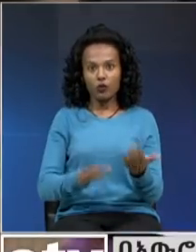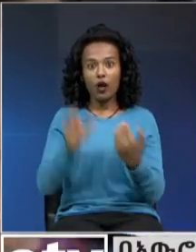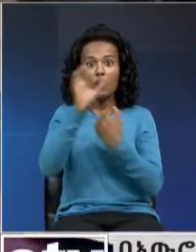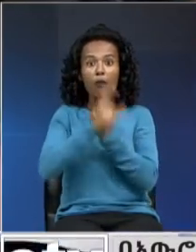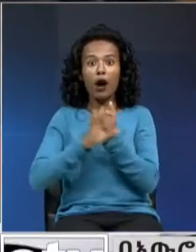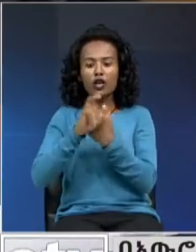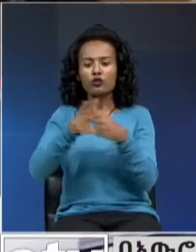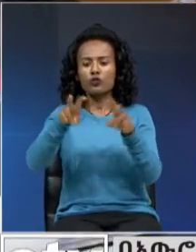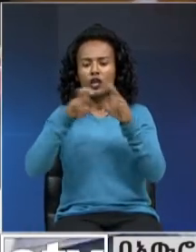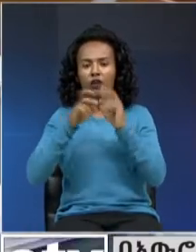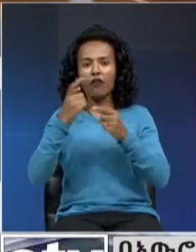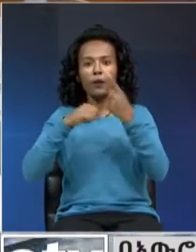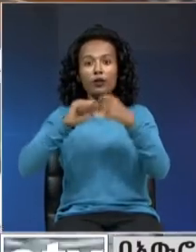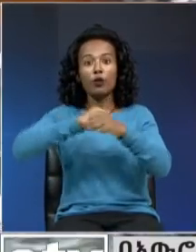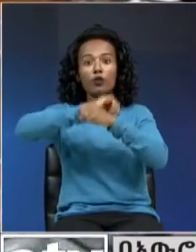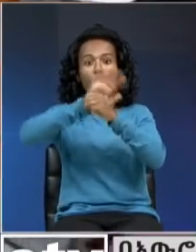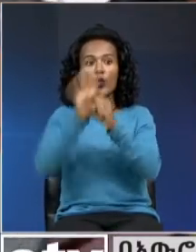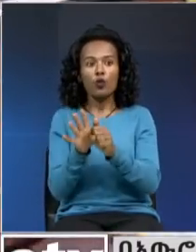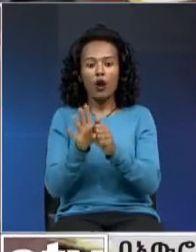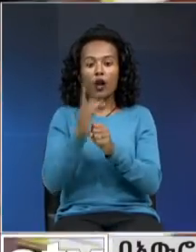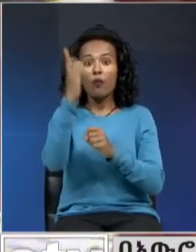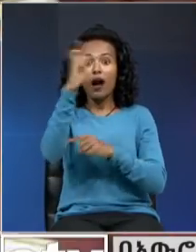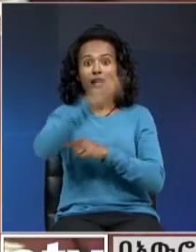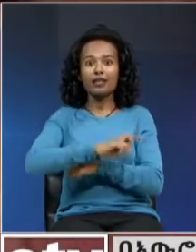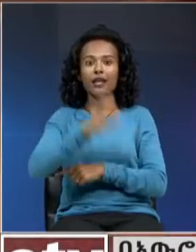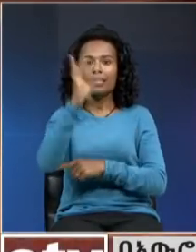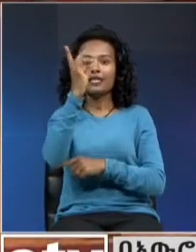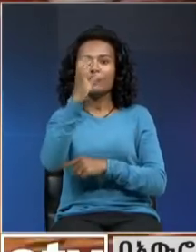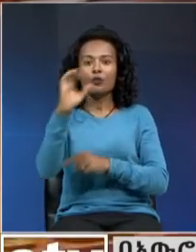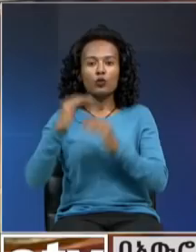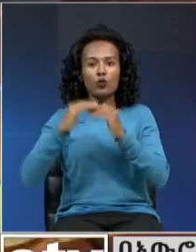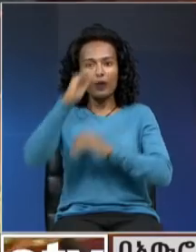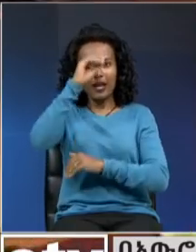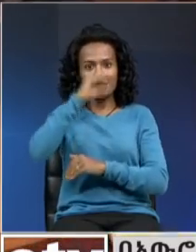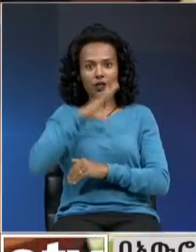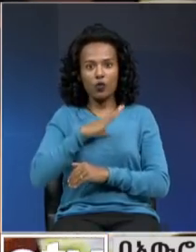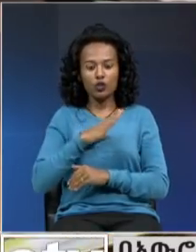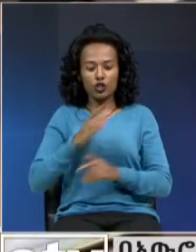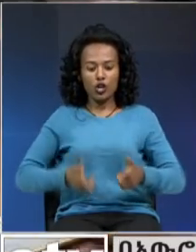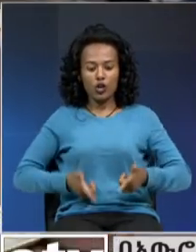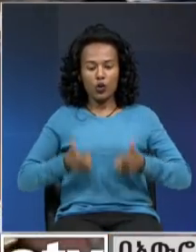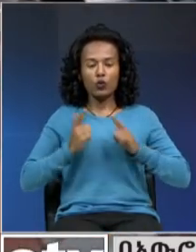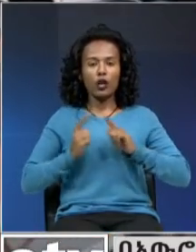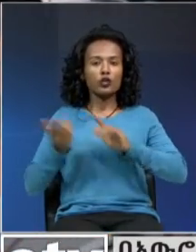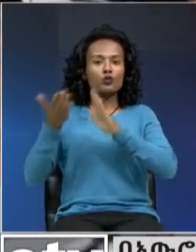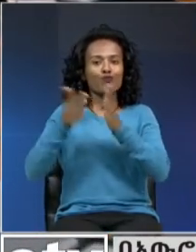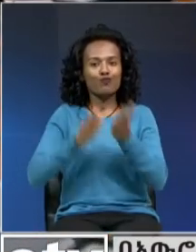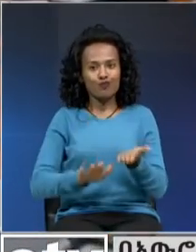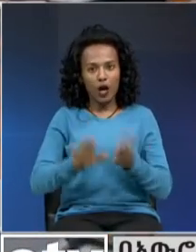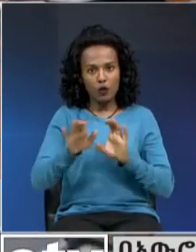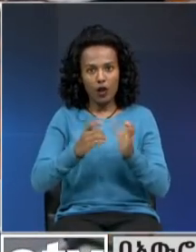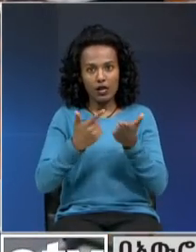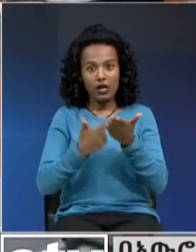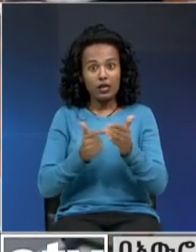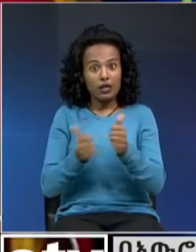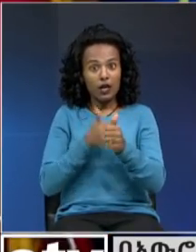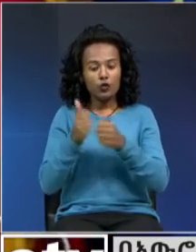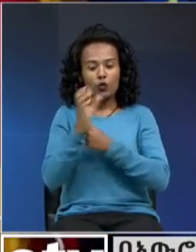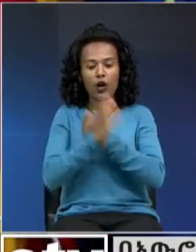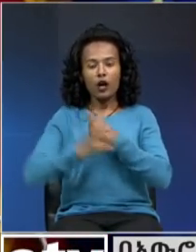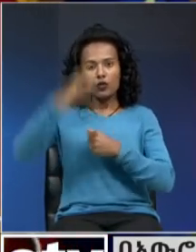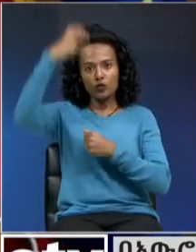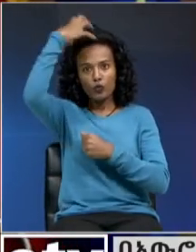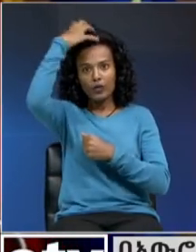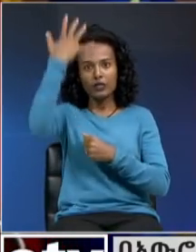በሀገሪቱ እየከፋ የመጣው ኮሮና ቫይረስም በአንድ ቀን ከ800 በላይ ሰዎችም ህይወታቸው እንዲያልፍ አድርጓል። ይህን ተከትሎ የሀገሪቱ